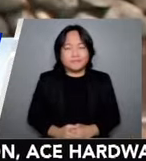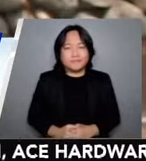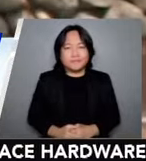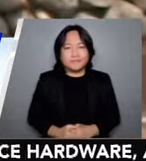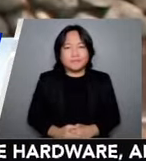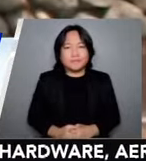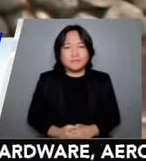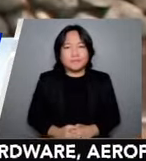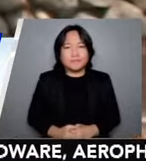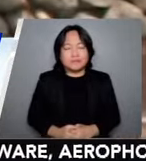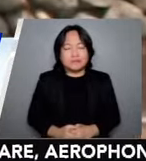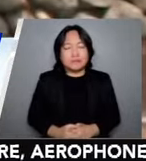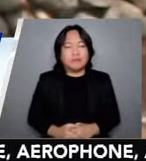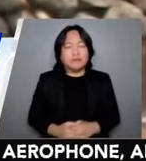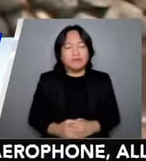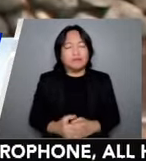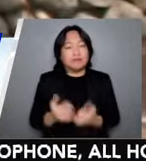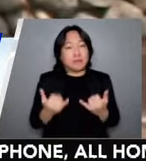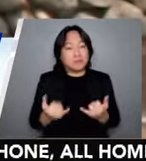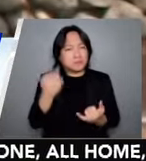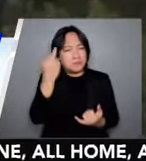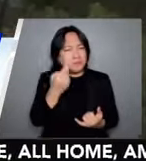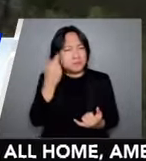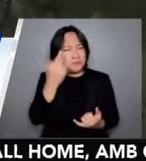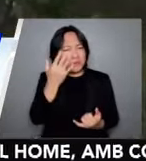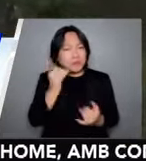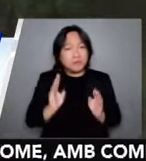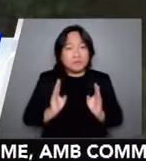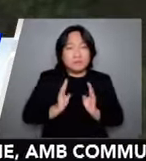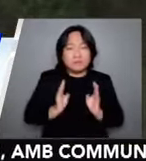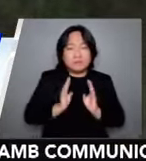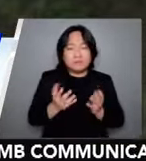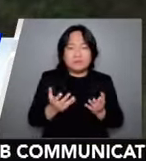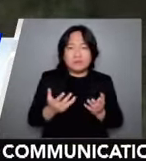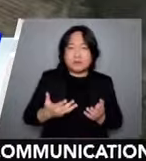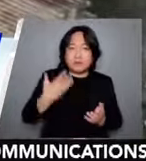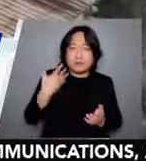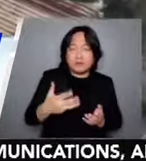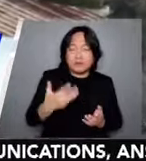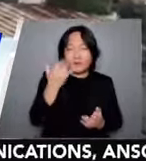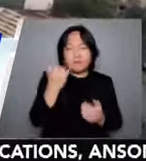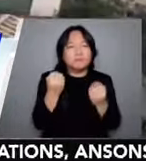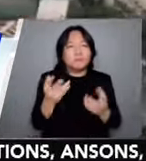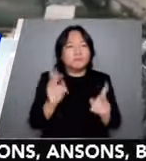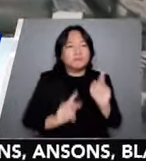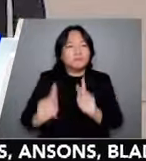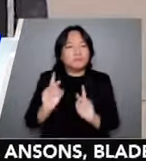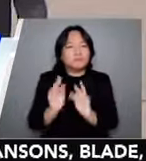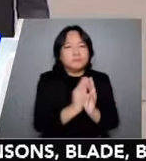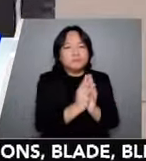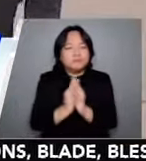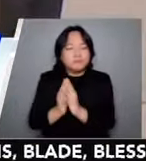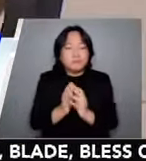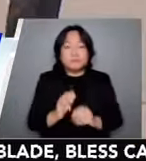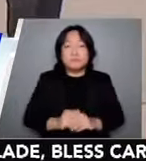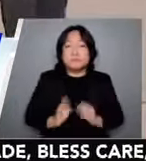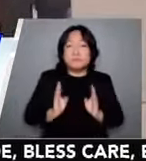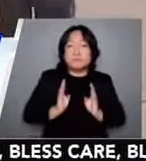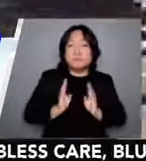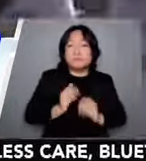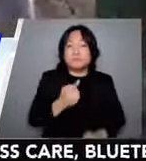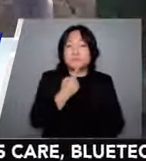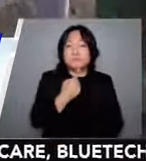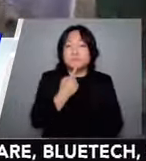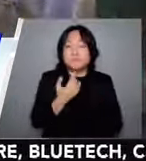dahilan kung bakit dito sa Baguio City ay medyo umiinit din. Handa naman ang Baguio City sa dami ng mga turistang aakyat ngayong